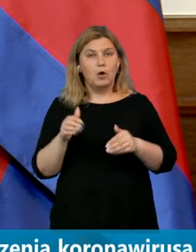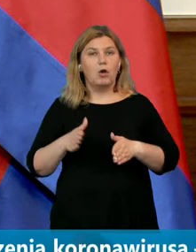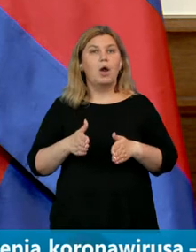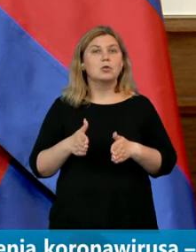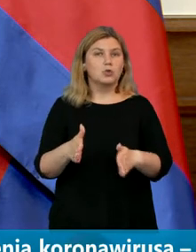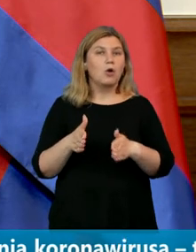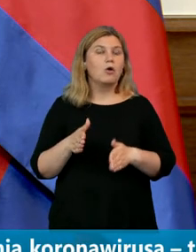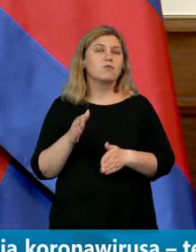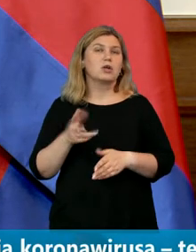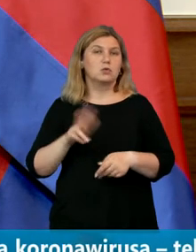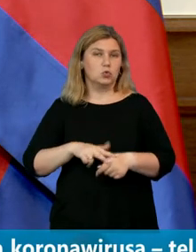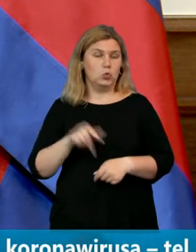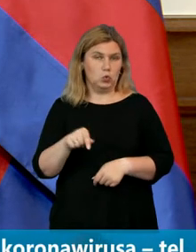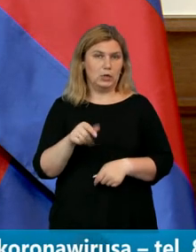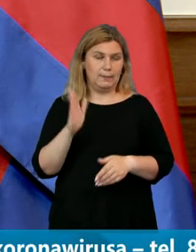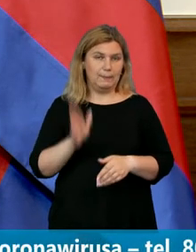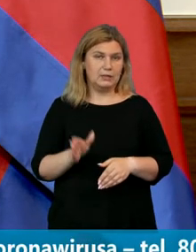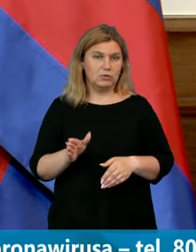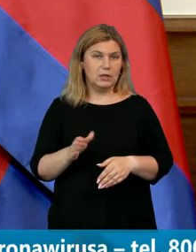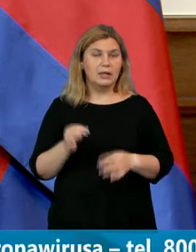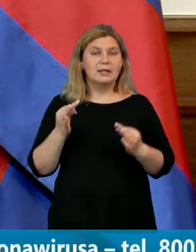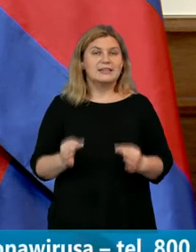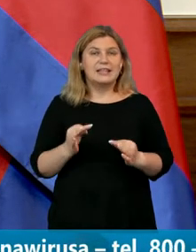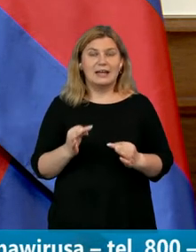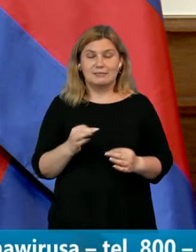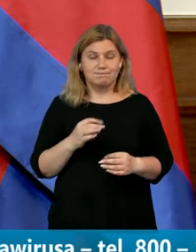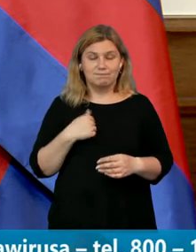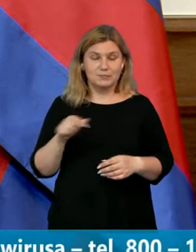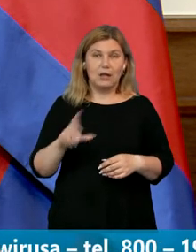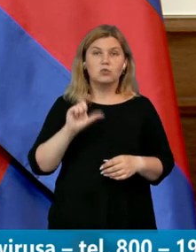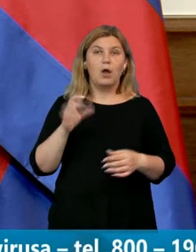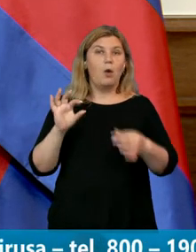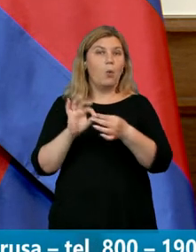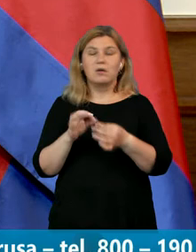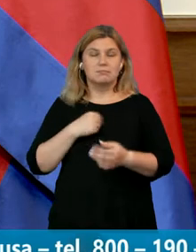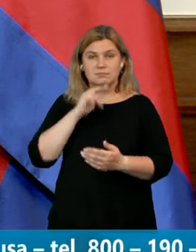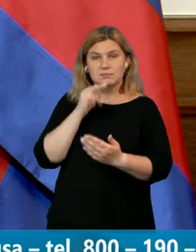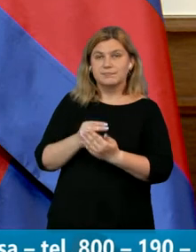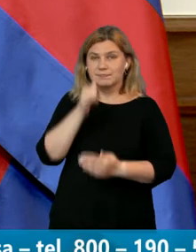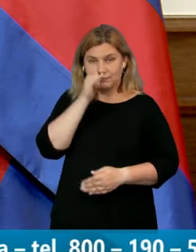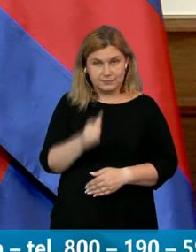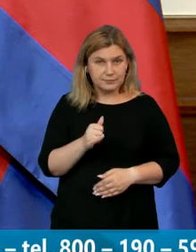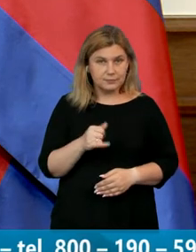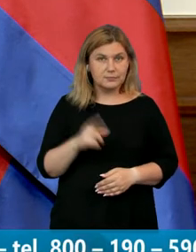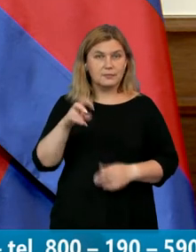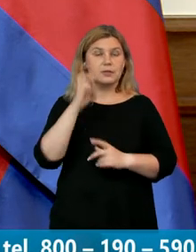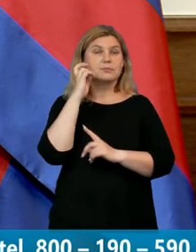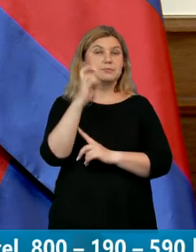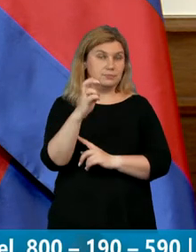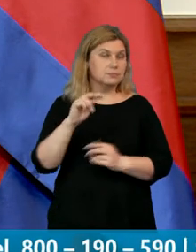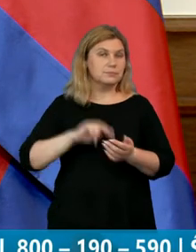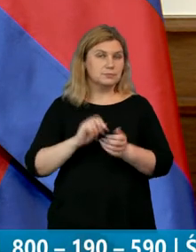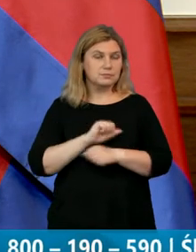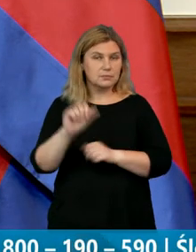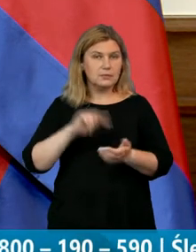będzie temu towarzyszył. Więc na tą chwilę na to pytanie co do łącznika nie odpowiem, natomiast tramwaj jest